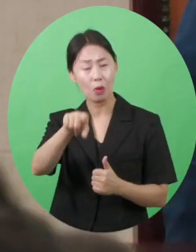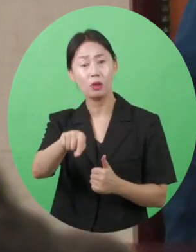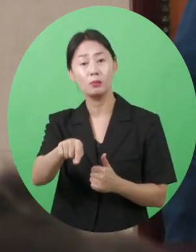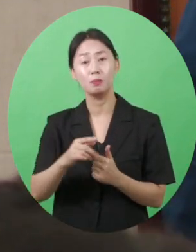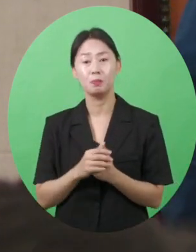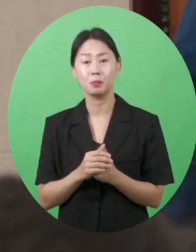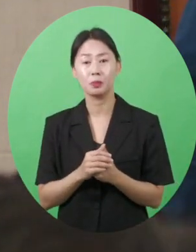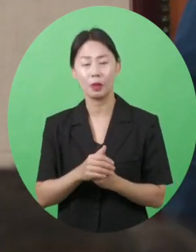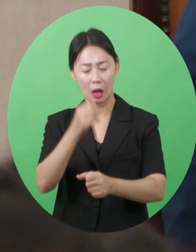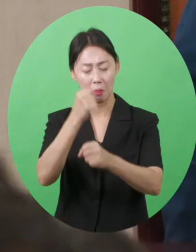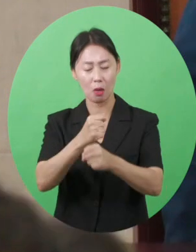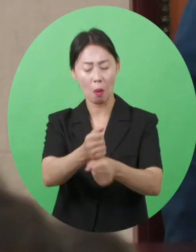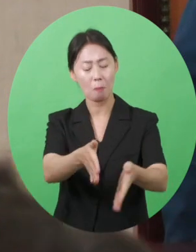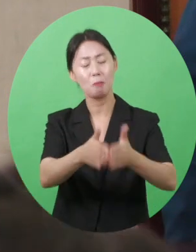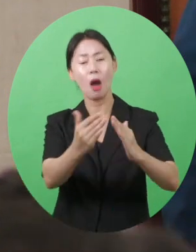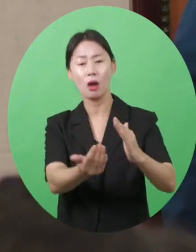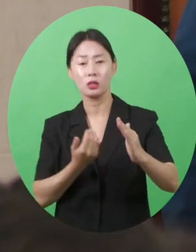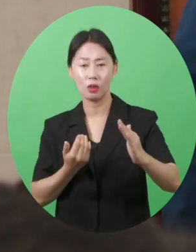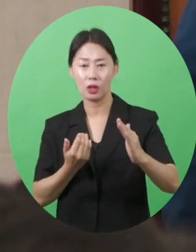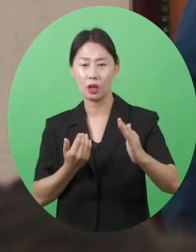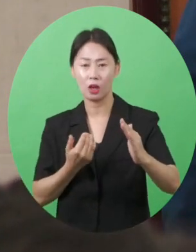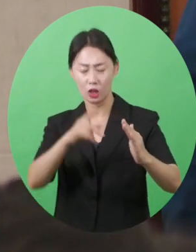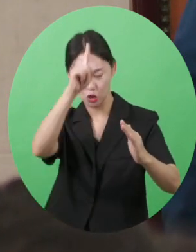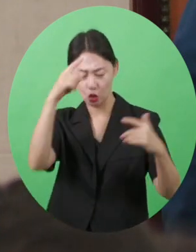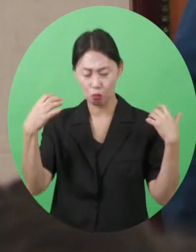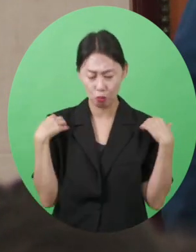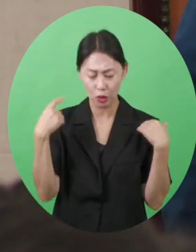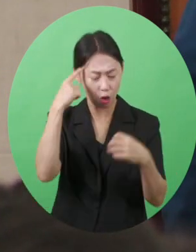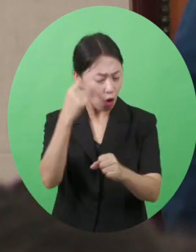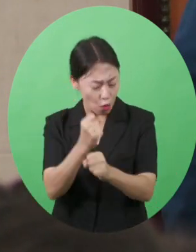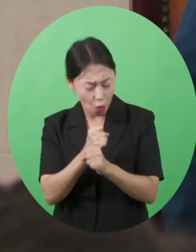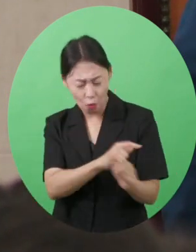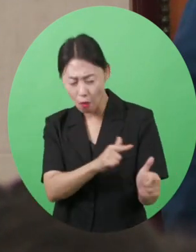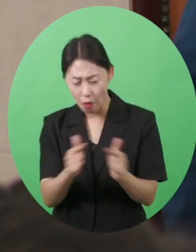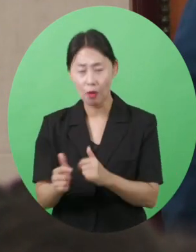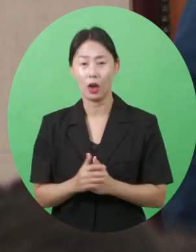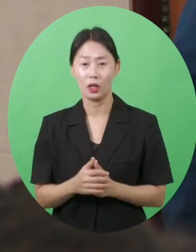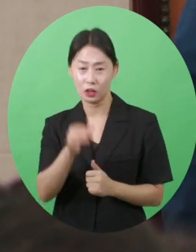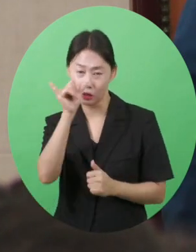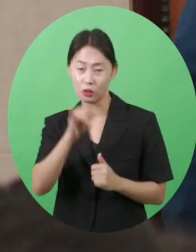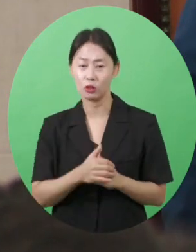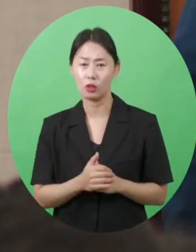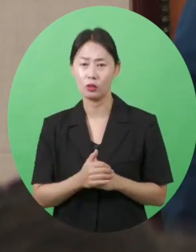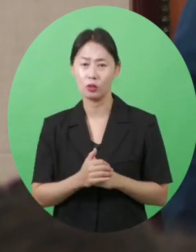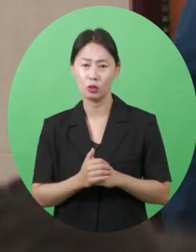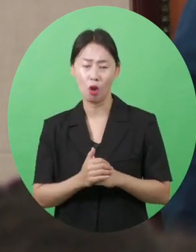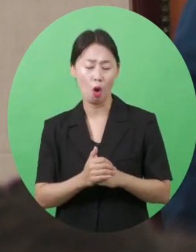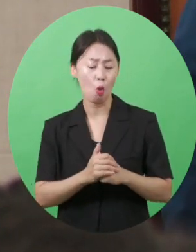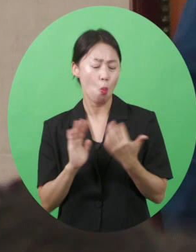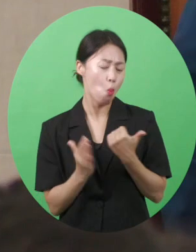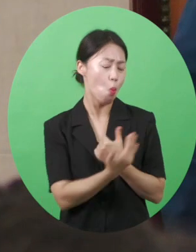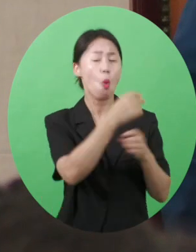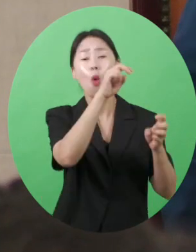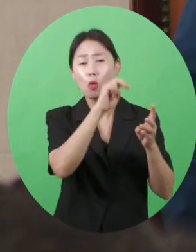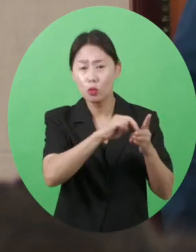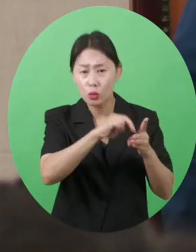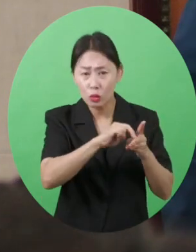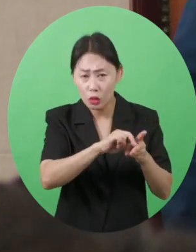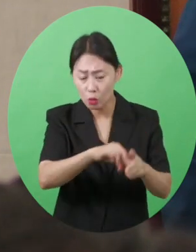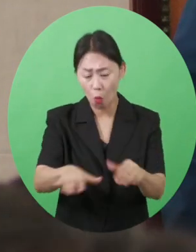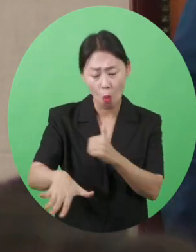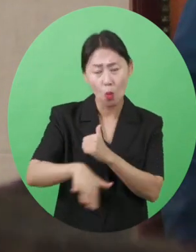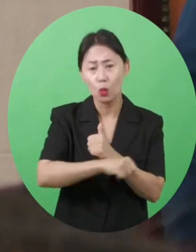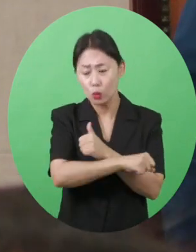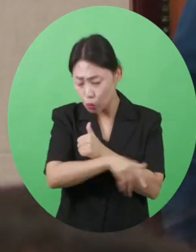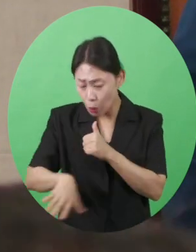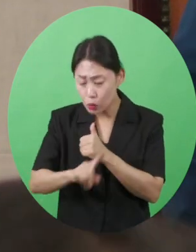옹호기관이 이제 만들어지기 전에 정부에서는 이런 연구들을 했습니다. 옹호기관이 수행하던 업무에 따라서 조직은 어떻게